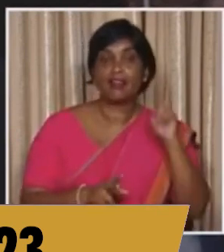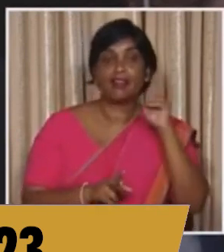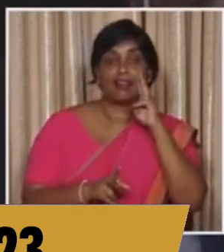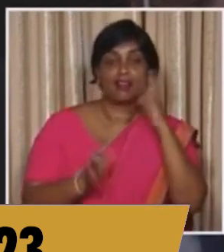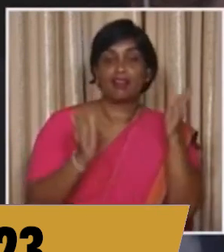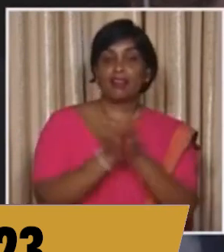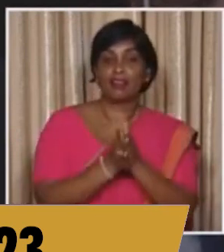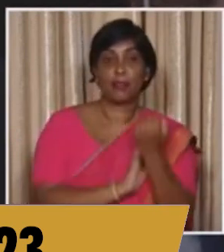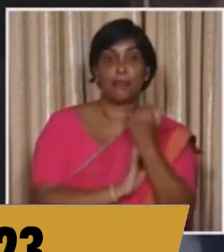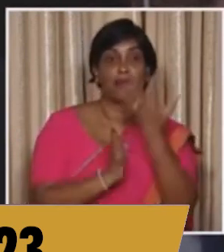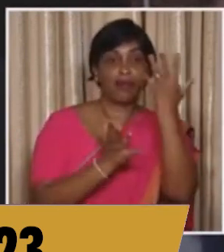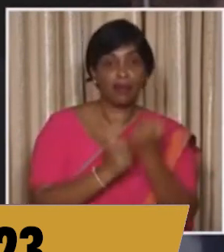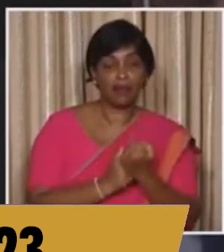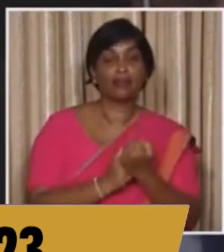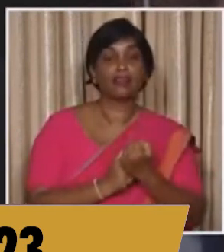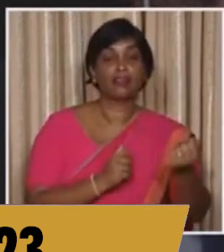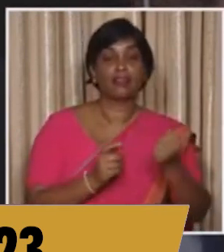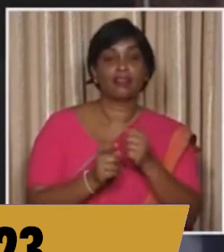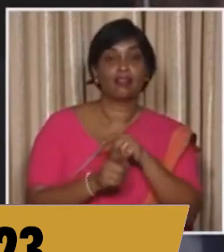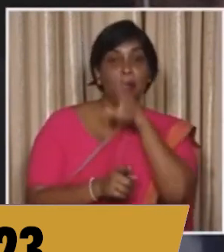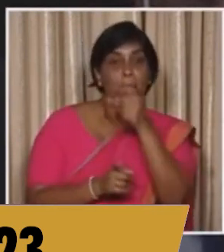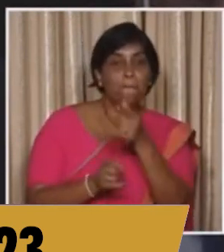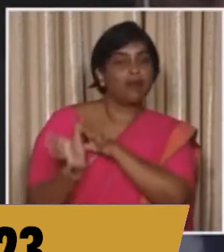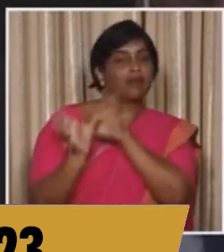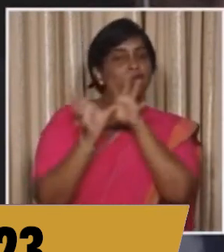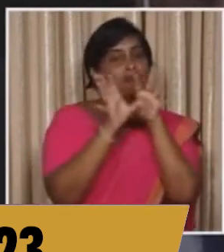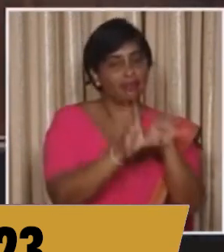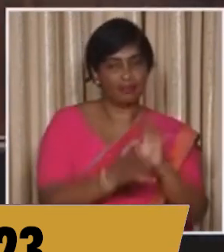වික්‍රමසේමේ අතට බලේ ගිය ගමන් කොහොමද අර පැත්තට ගිහලා වාඩි වෙලා ඔව් 12 වතාවක් මන්තුමා කතා කරන්නේ